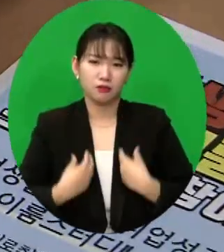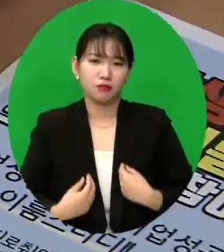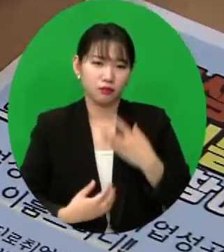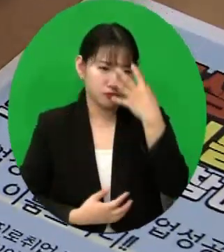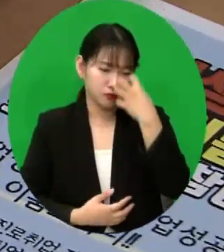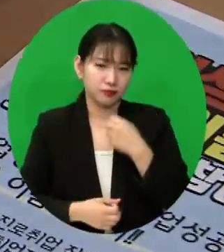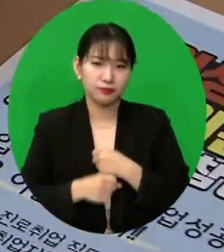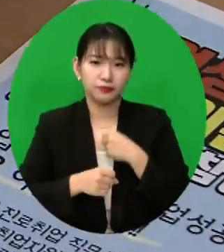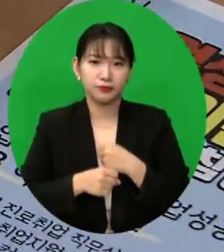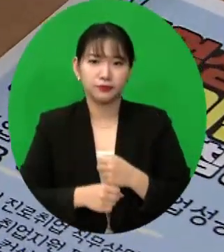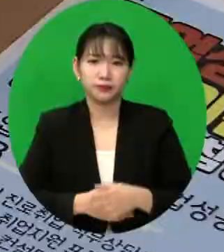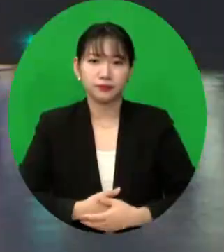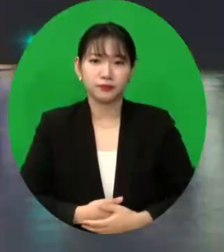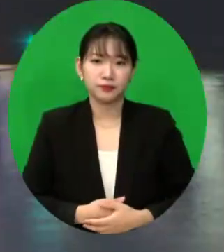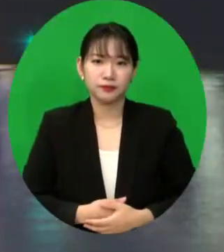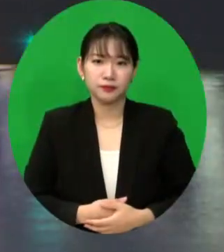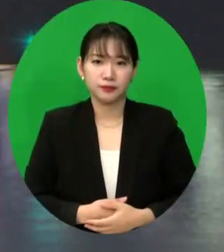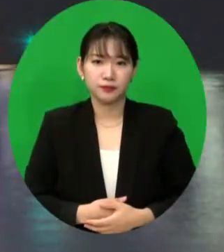뉴스 한신구입니다.